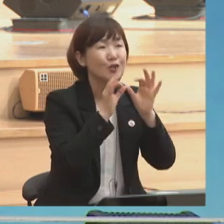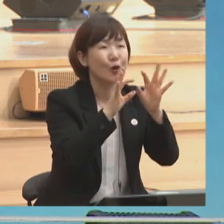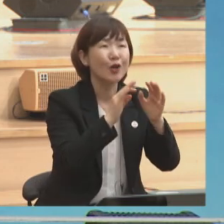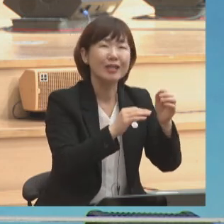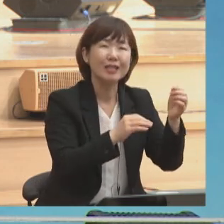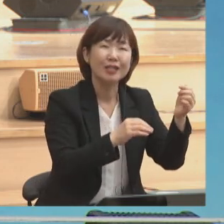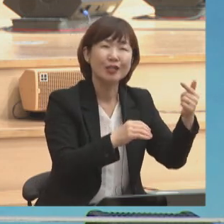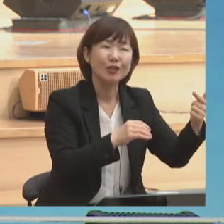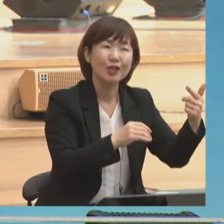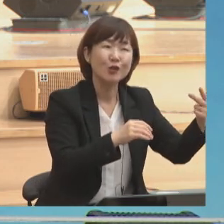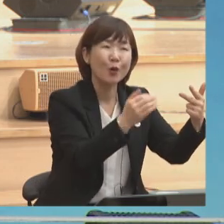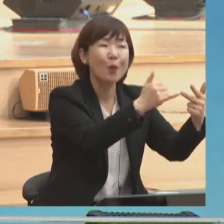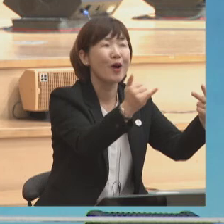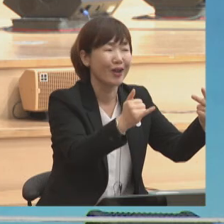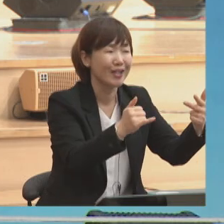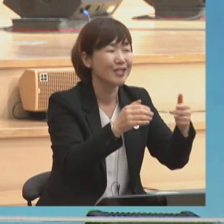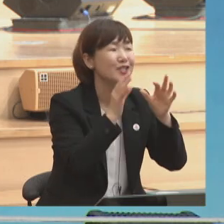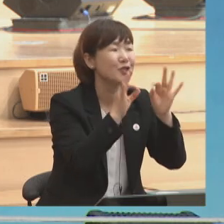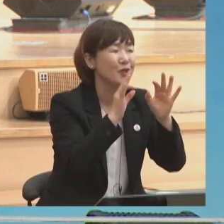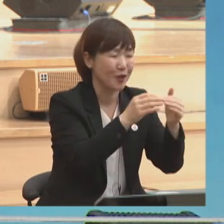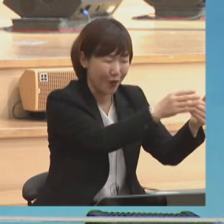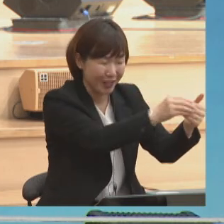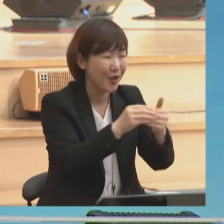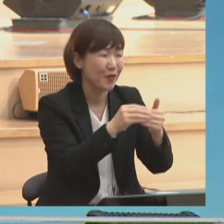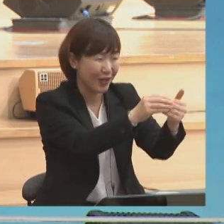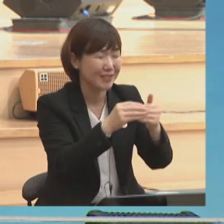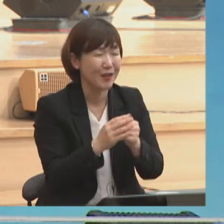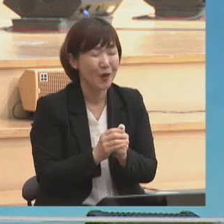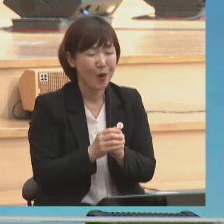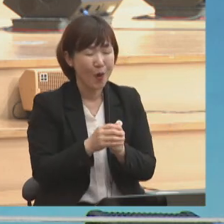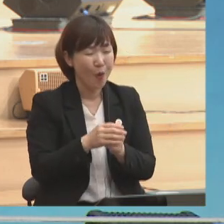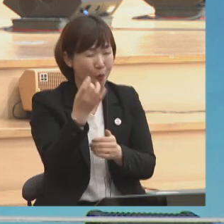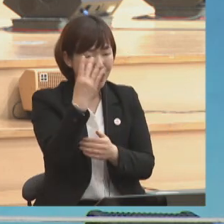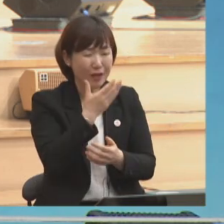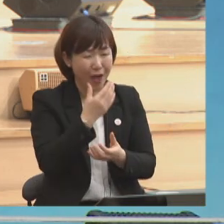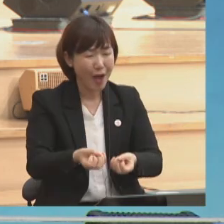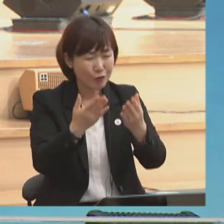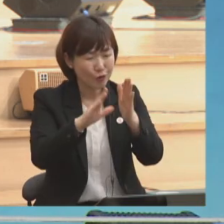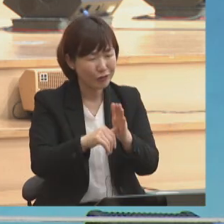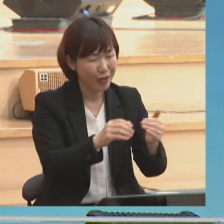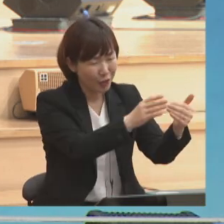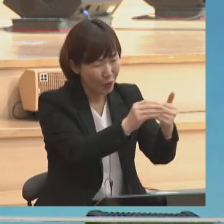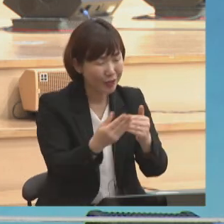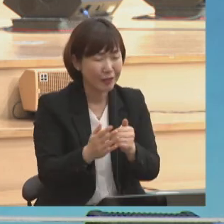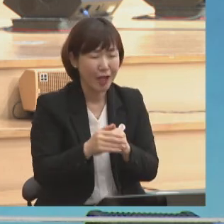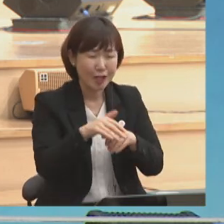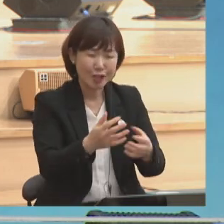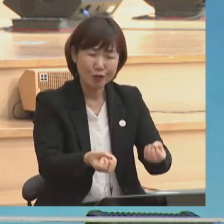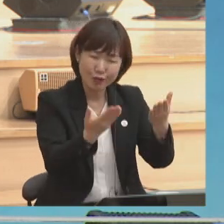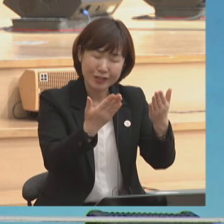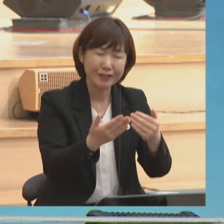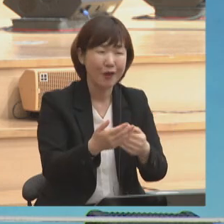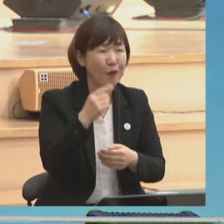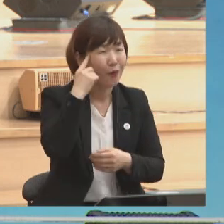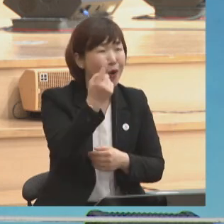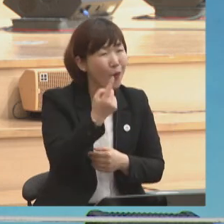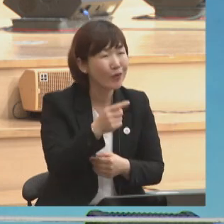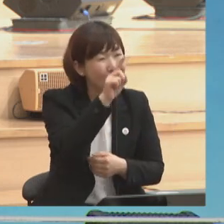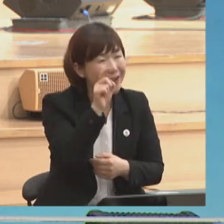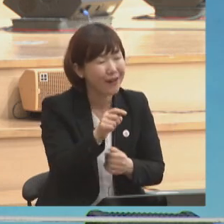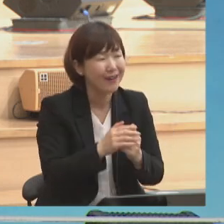내가 행축에 전도를 해야 되지. 진군식에 전도해가 왜 어쩌자는 건가 했는데 재밌대. 새